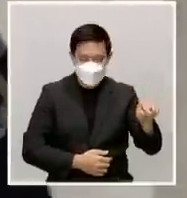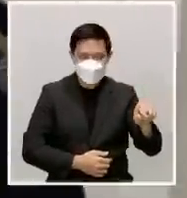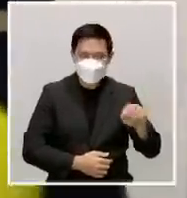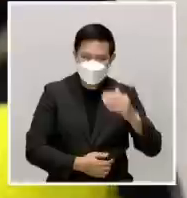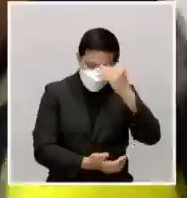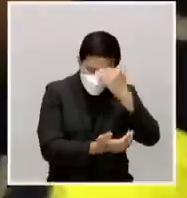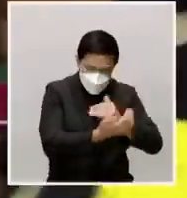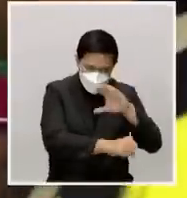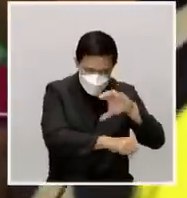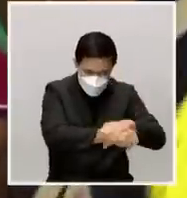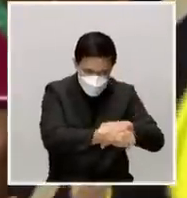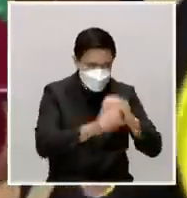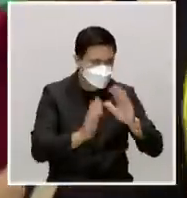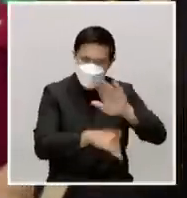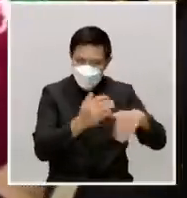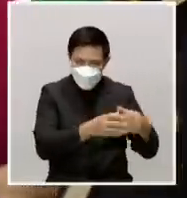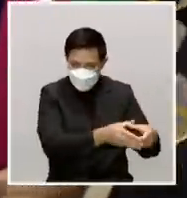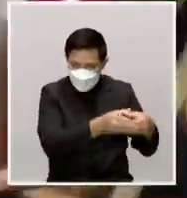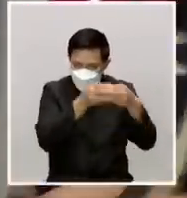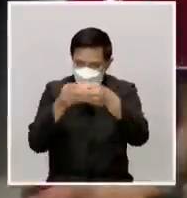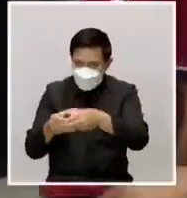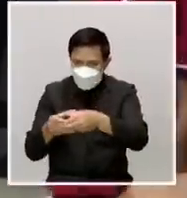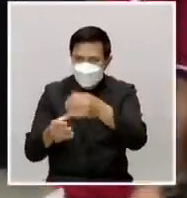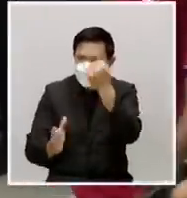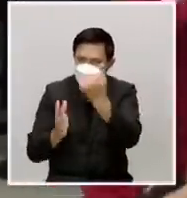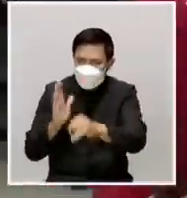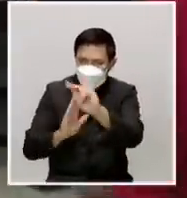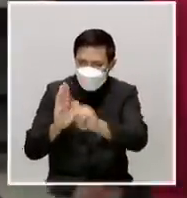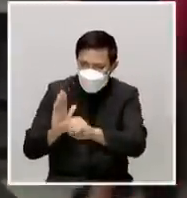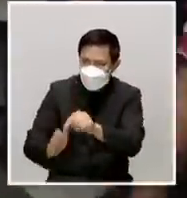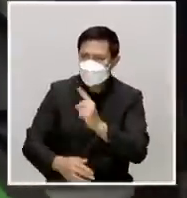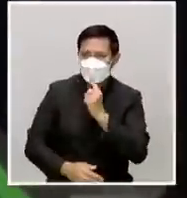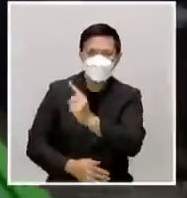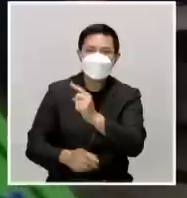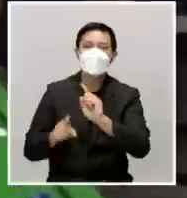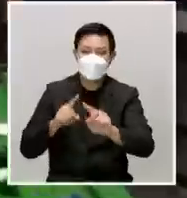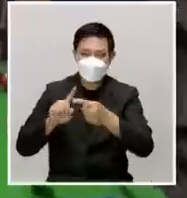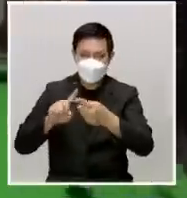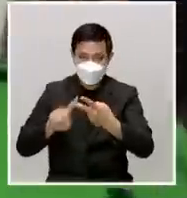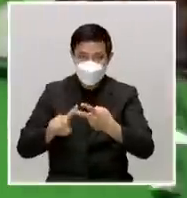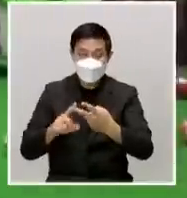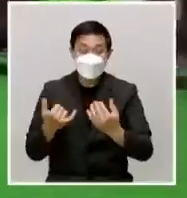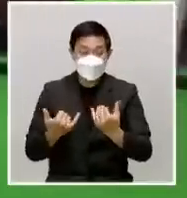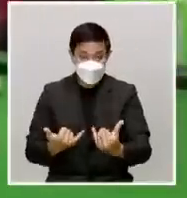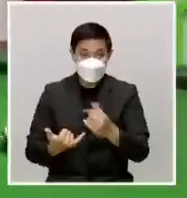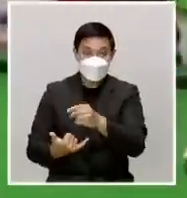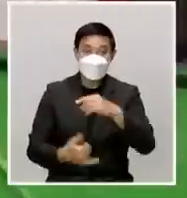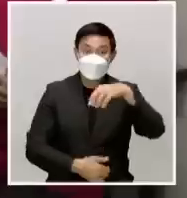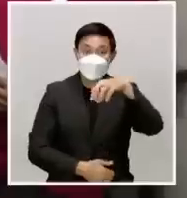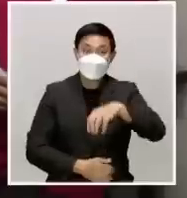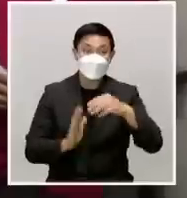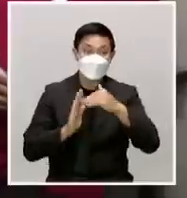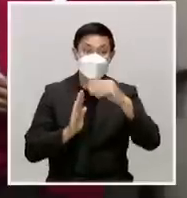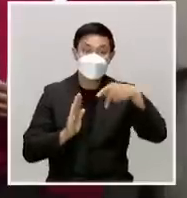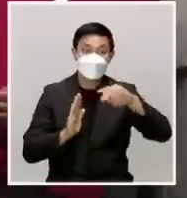ของบ้านและนักพนันทั้งหมดส่งตัวไปดำเนินคดีตามกฎหมายนะคะและสำหรับสถานการณ์ในพื้นที่จังหวัดพิจิตรจำนว